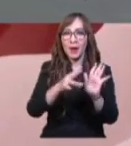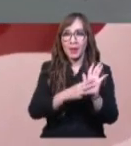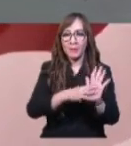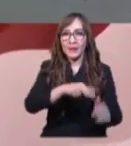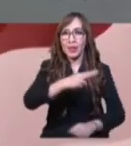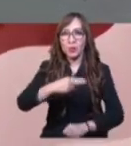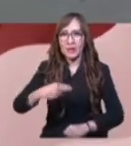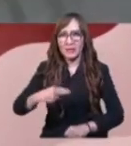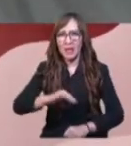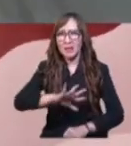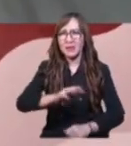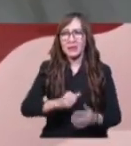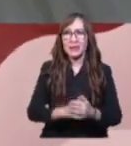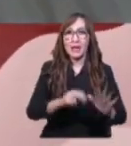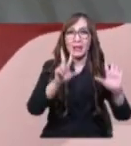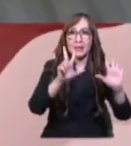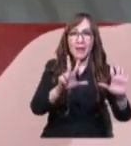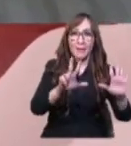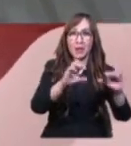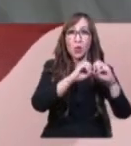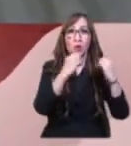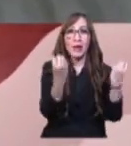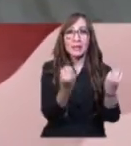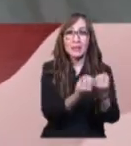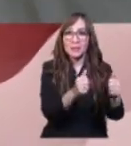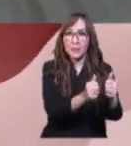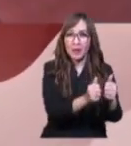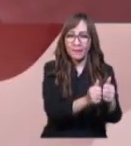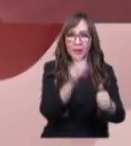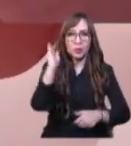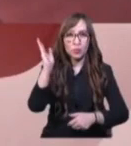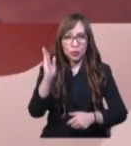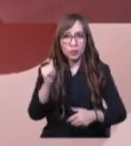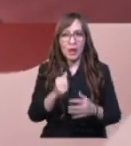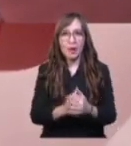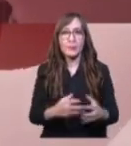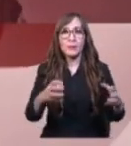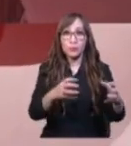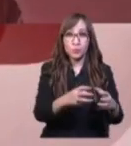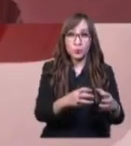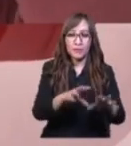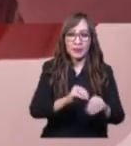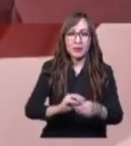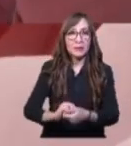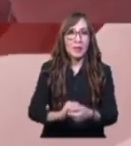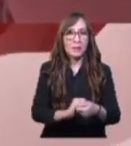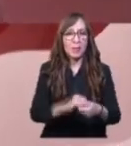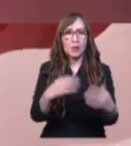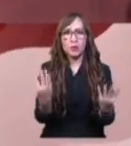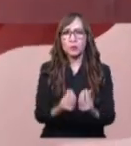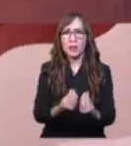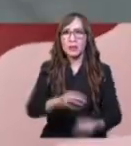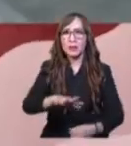Ada sekitar 8 asosiasi organisasi komunitas pendamping UMKM ini sudah berhimpun, berkonsolidasi. Total ada